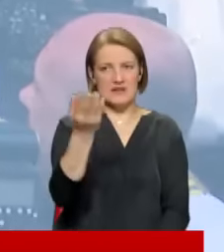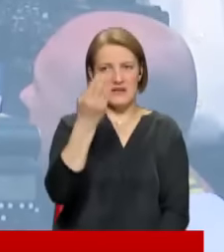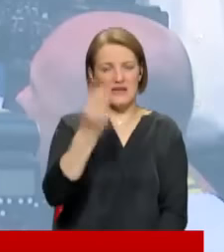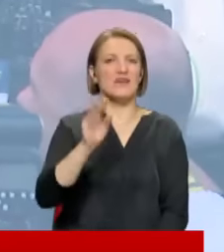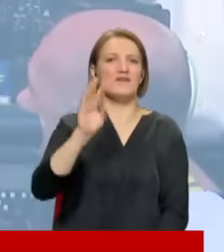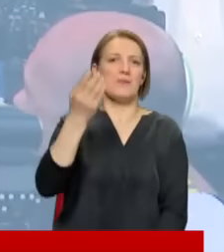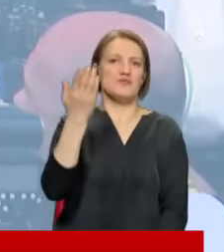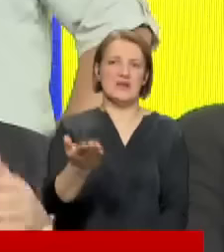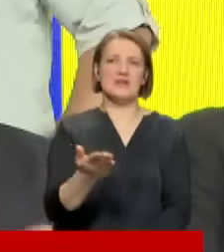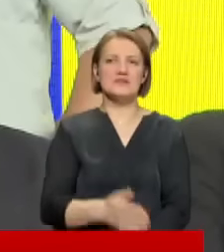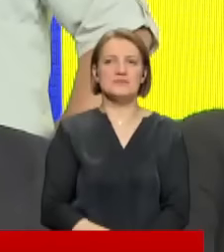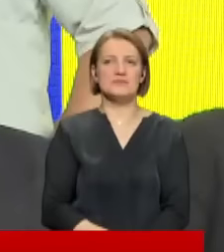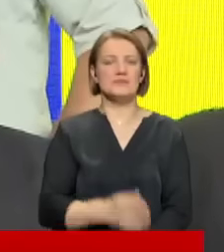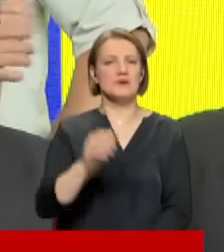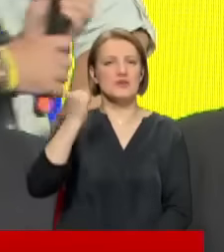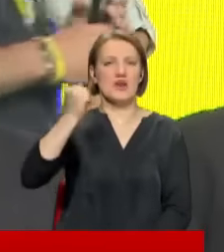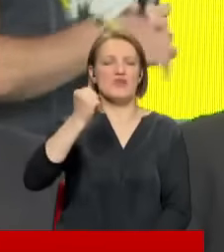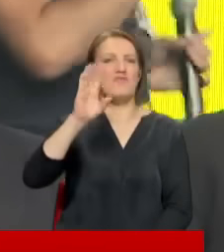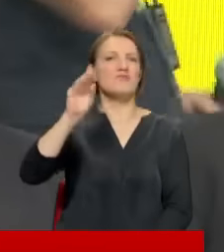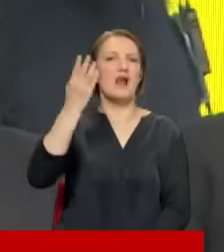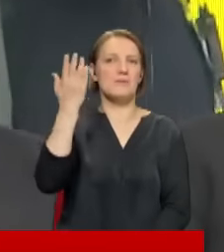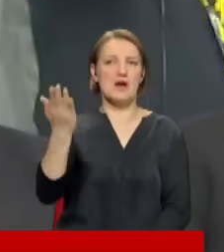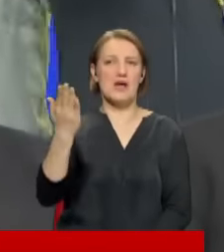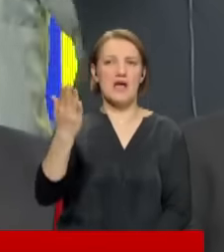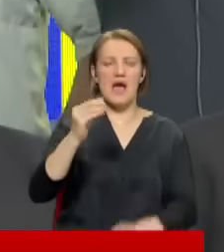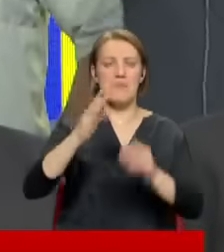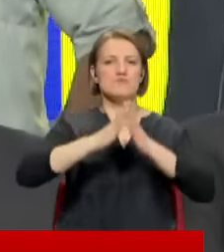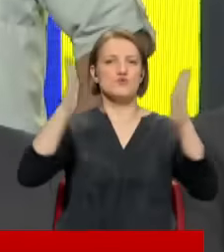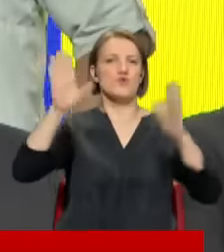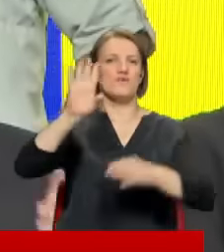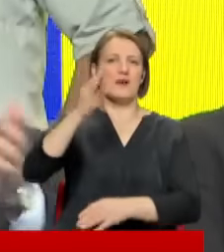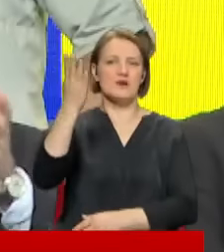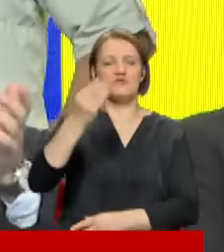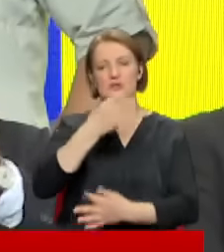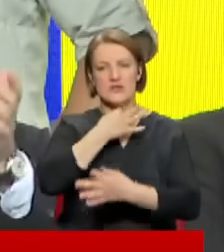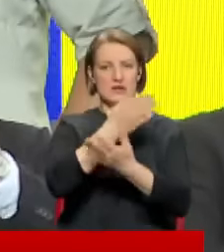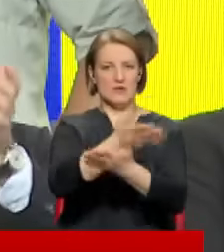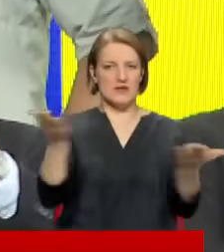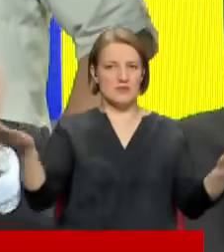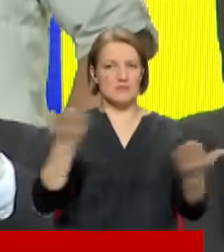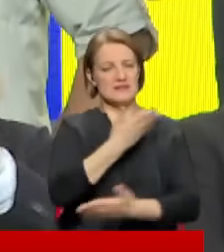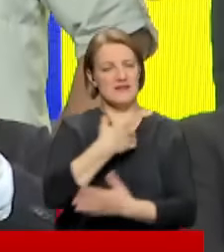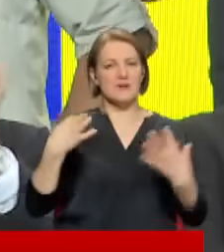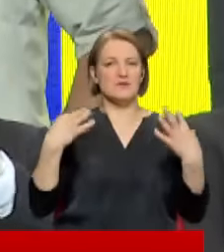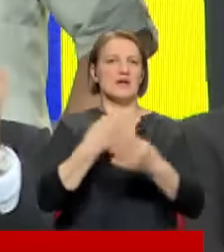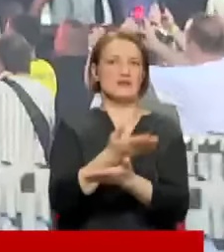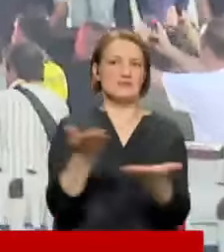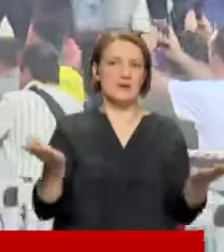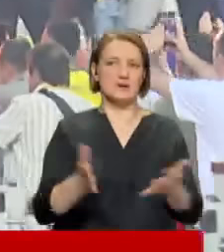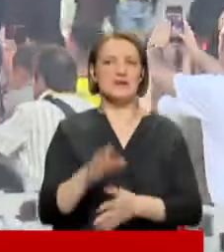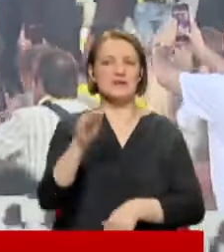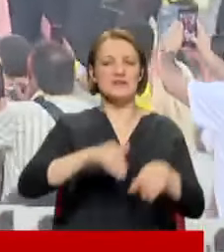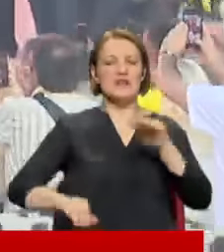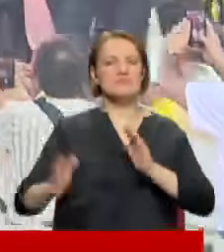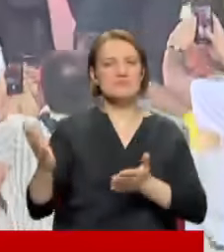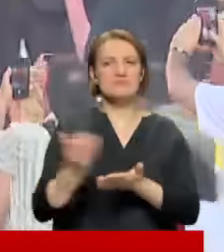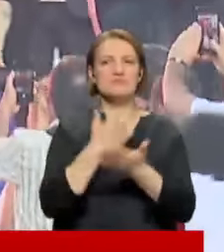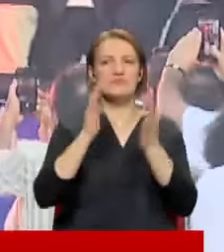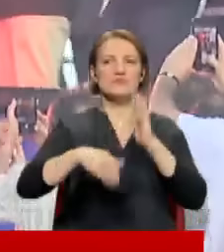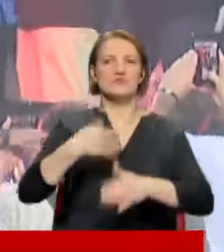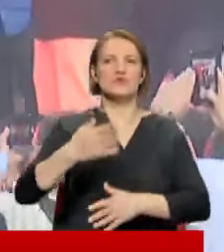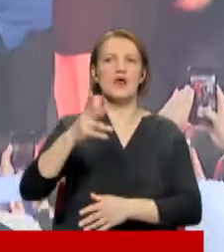ki Fenerbahçe'niz. Yaşa Fenerbahçe, en büyük Fenerbahçe. Çok teşekkür ediyorum sevgi ve saygılarımla. Seçim zaferinin